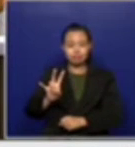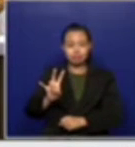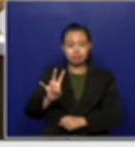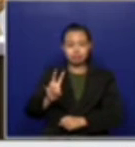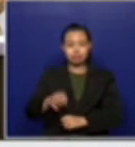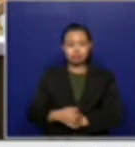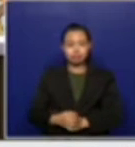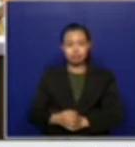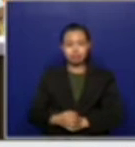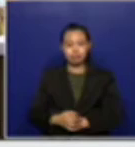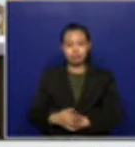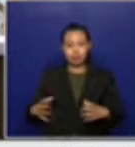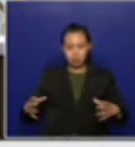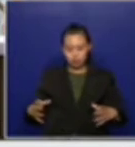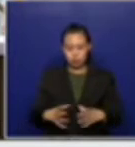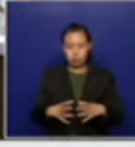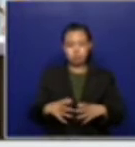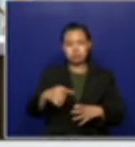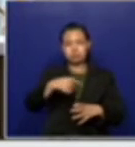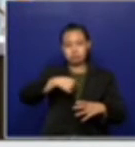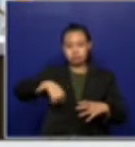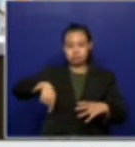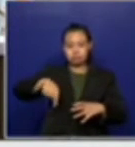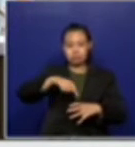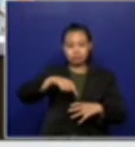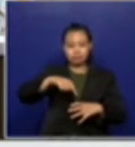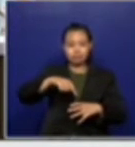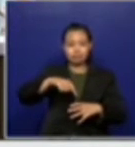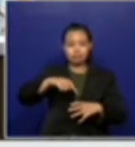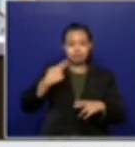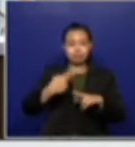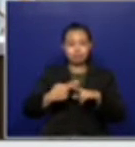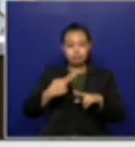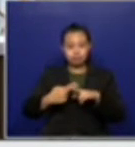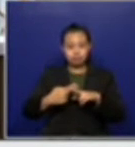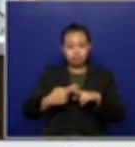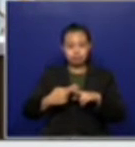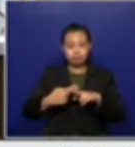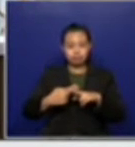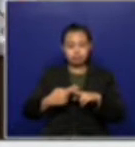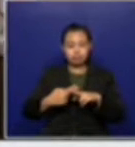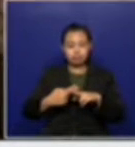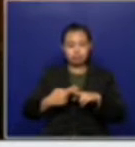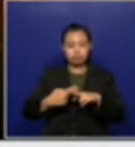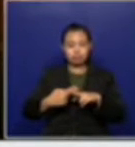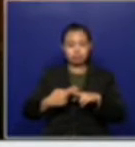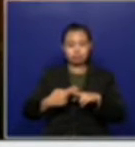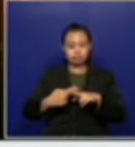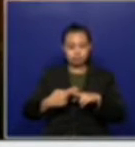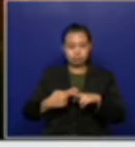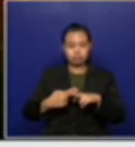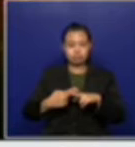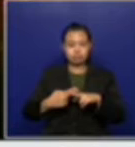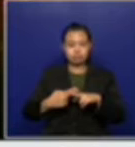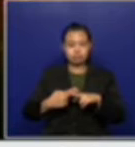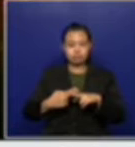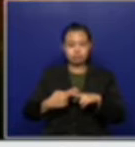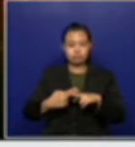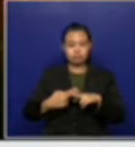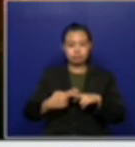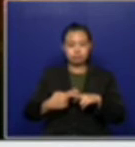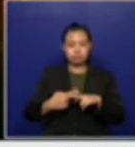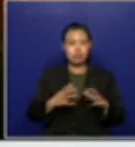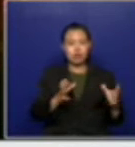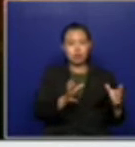รขึ้นมาที่เรียกว่าองค์กรแม่น้ำ5สายพายเรือแปะเป็นองค์กรทาง